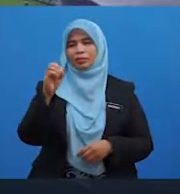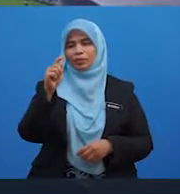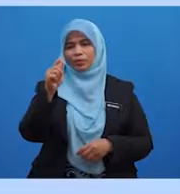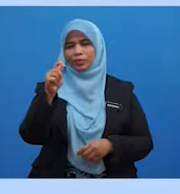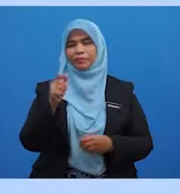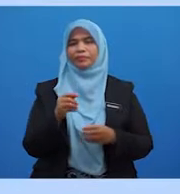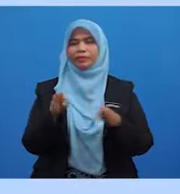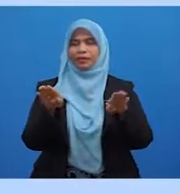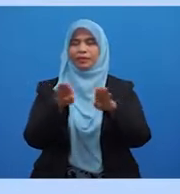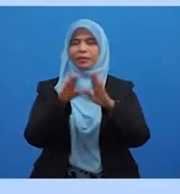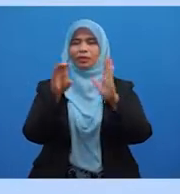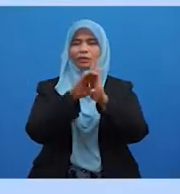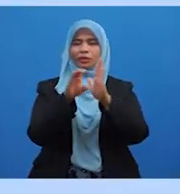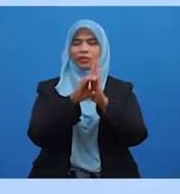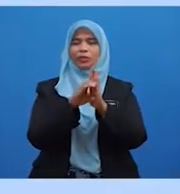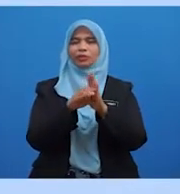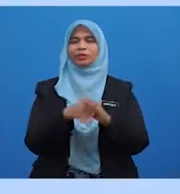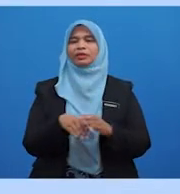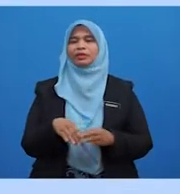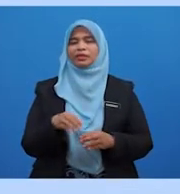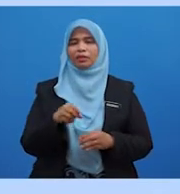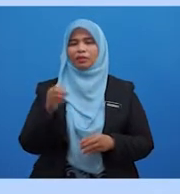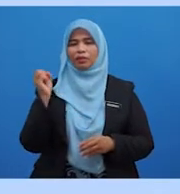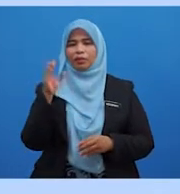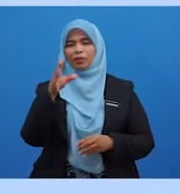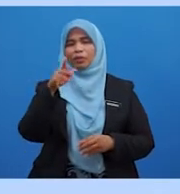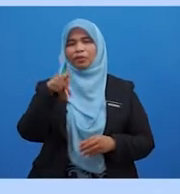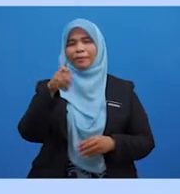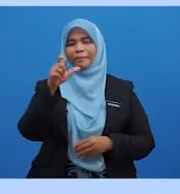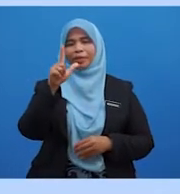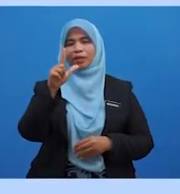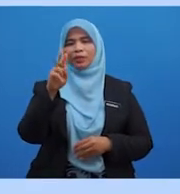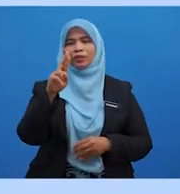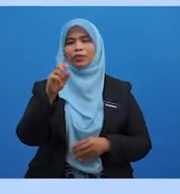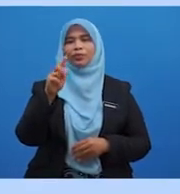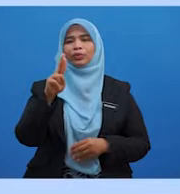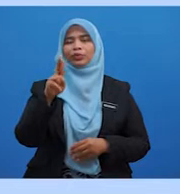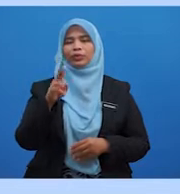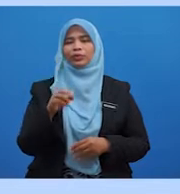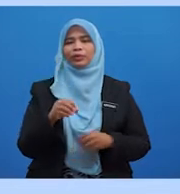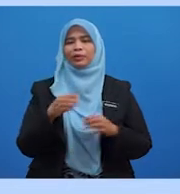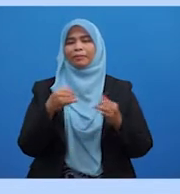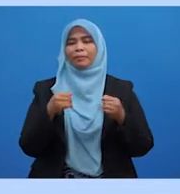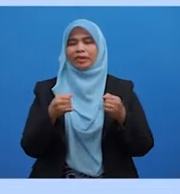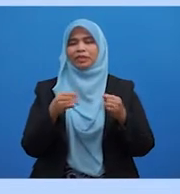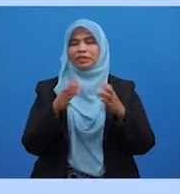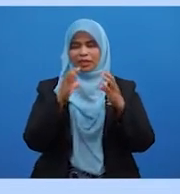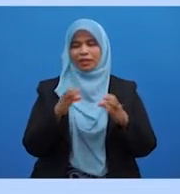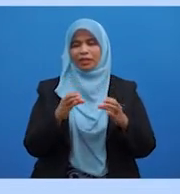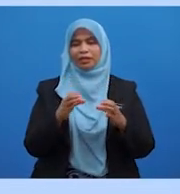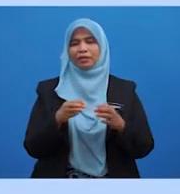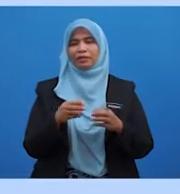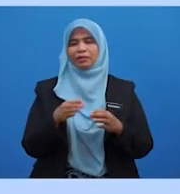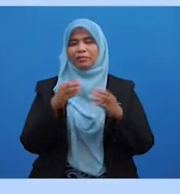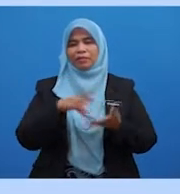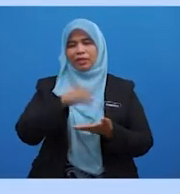Sebagai contoh, peserta lontar peluru dan pemain softball belajar cara untuk menghembuskan nafas semasa